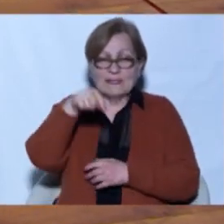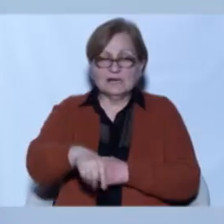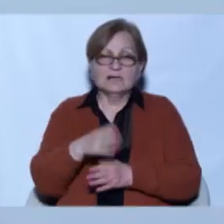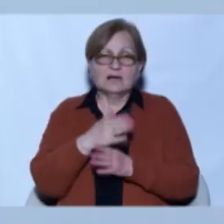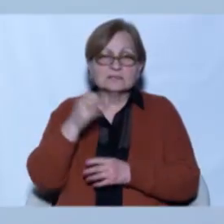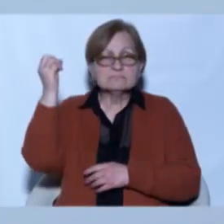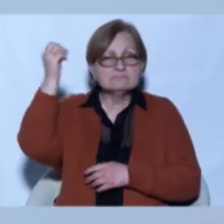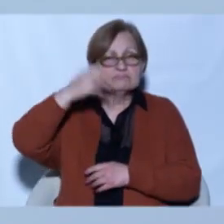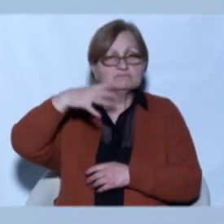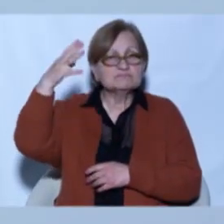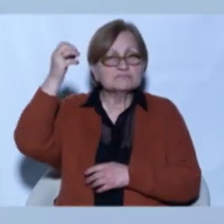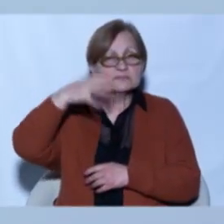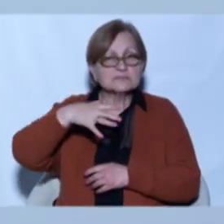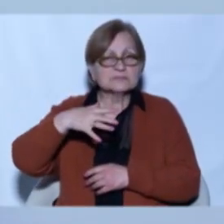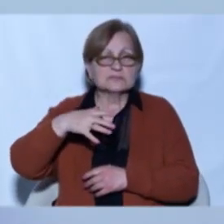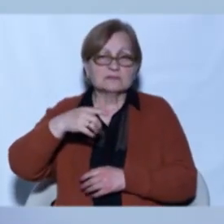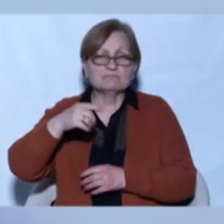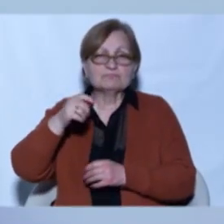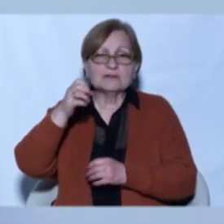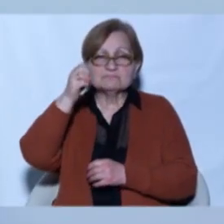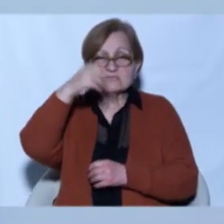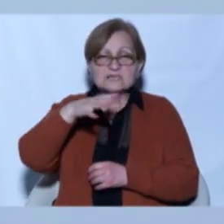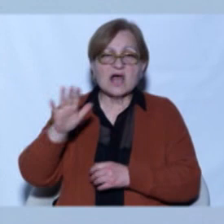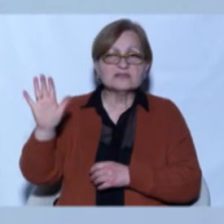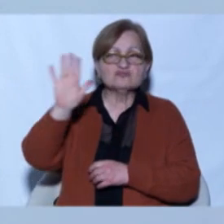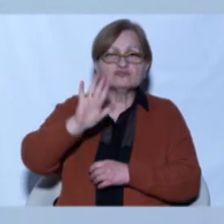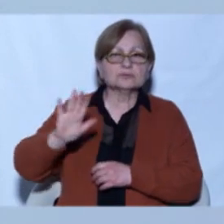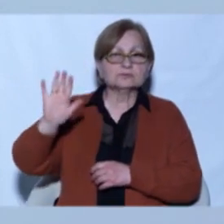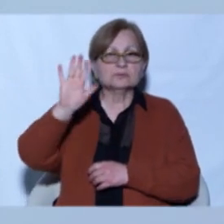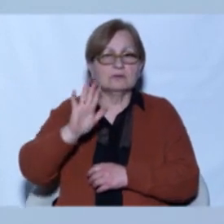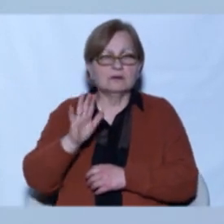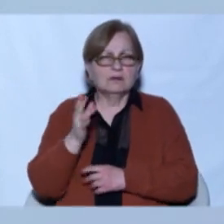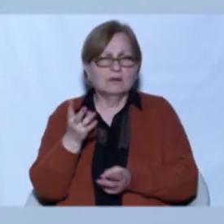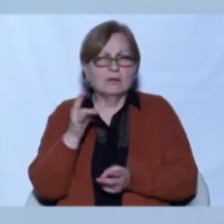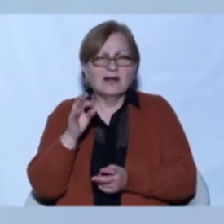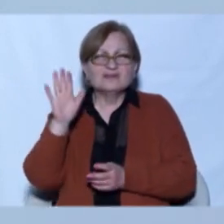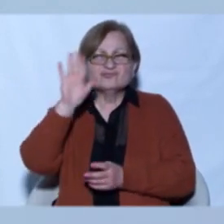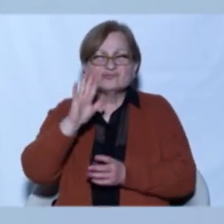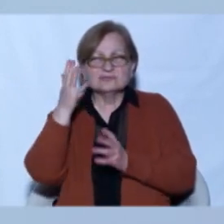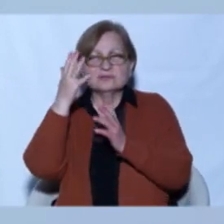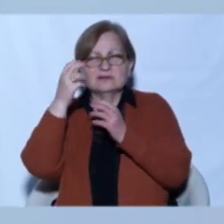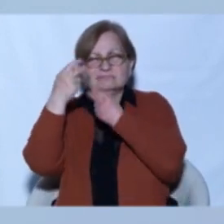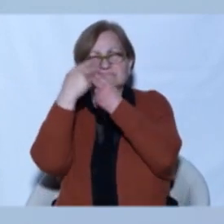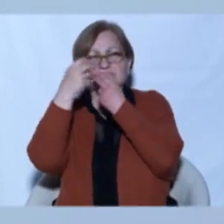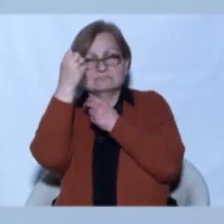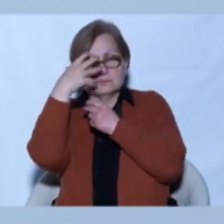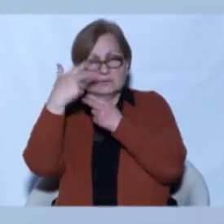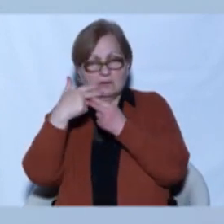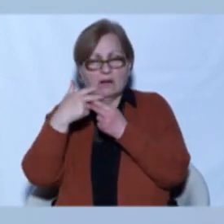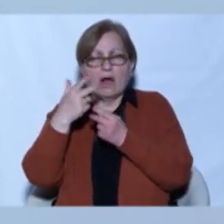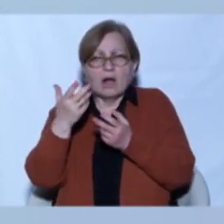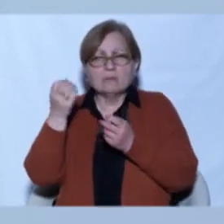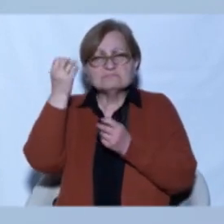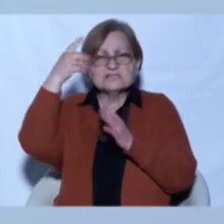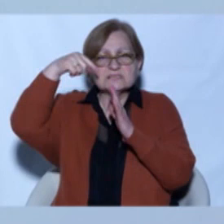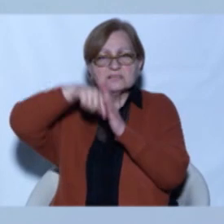და აი დაფიქრდი, ჩრდილი არის უმზეო, ხო? მაგრამ ორივე სიტყვის ერთად გამოყენება მზიანი ჩრდილი